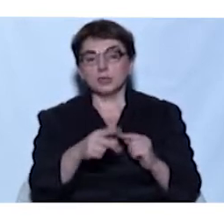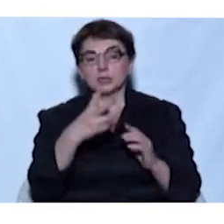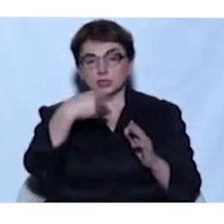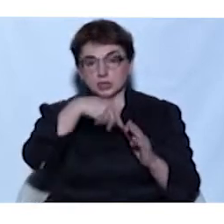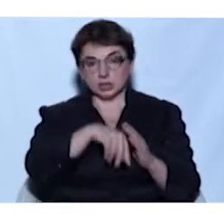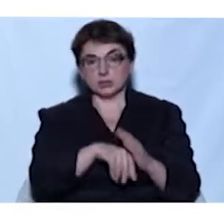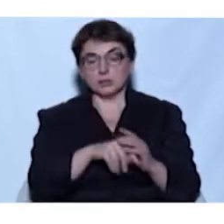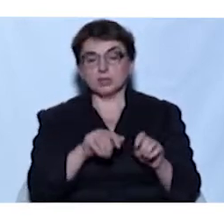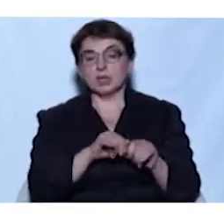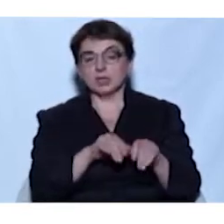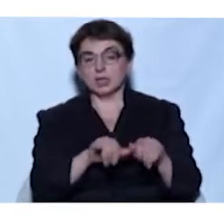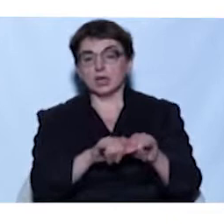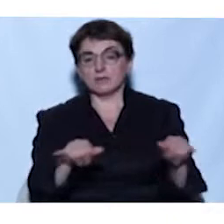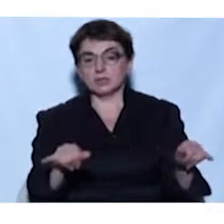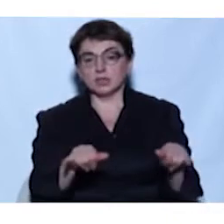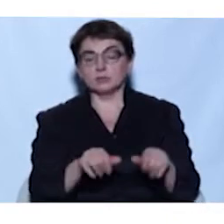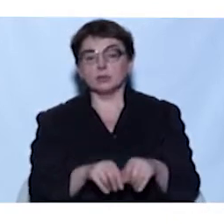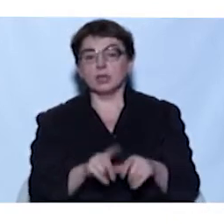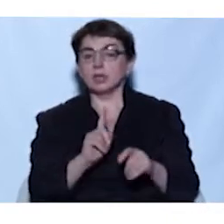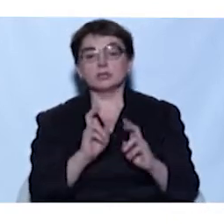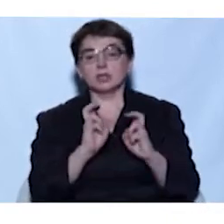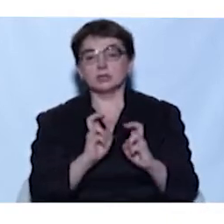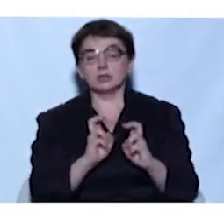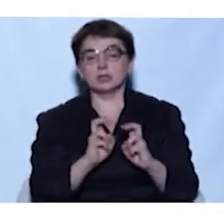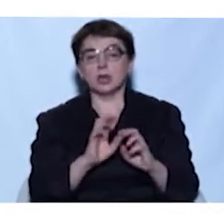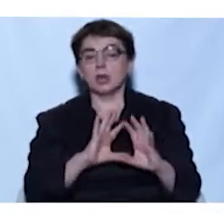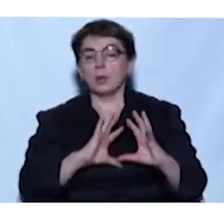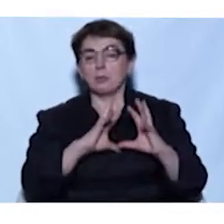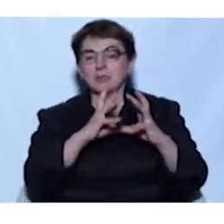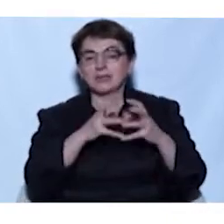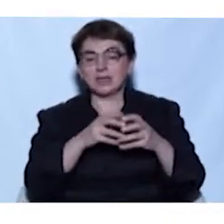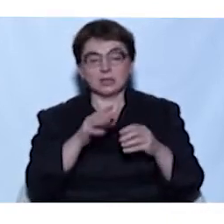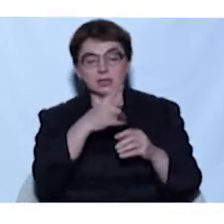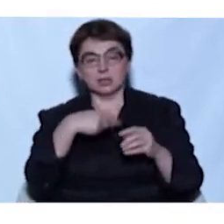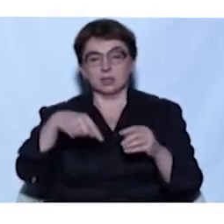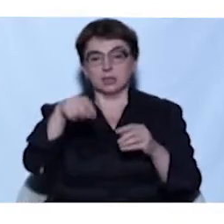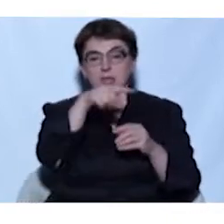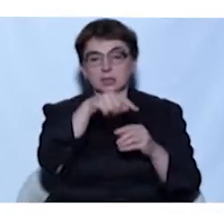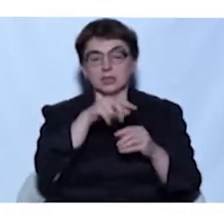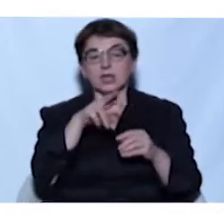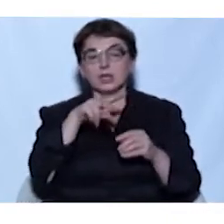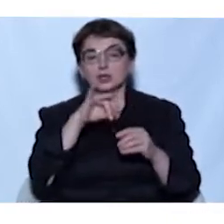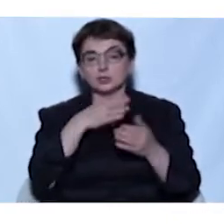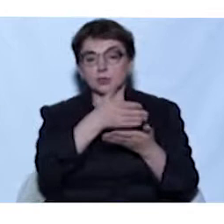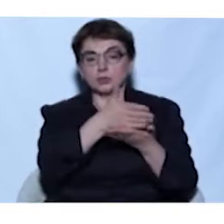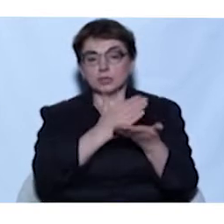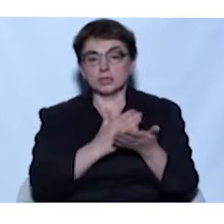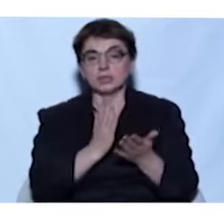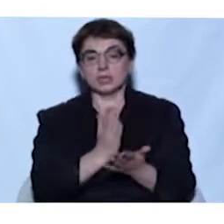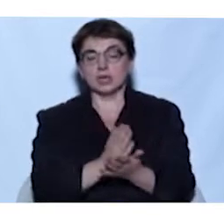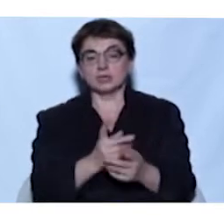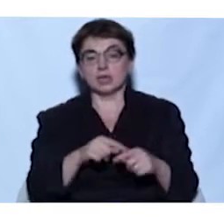სიღრმეში ვრცელდება. Ეს რას ნიშნავს, რომ მთელი ქერქი ლითოსფეროს ნაწილია